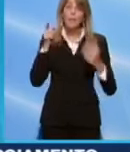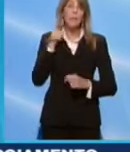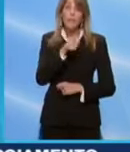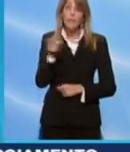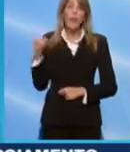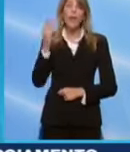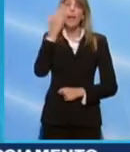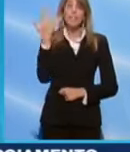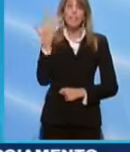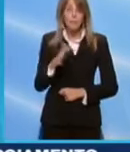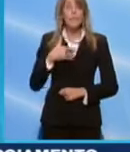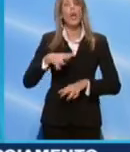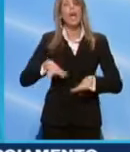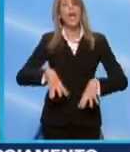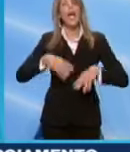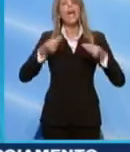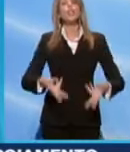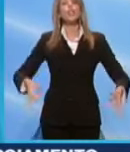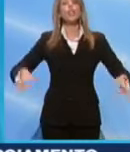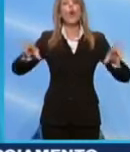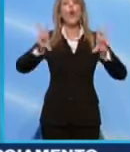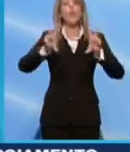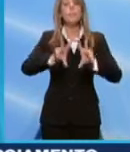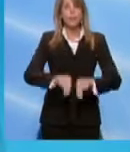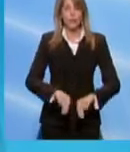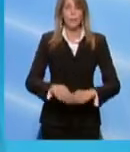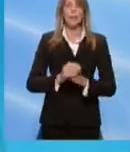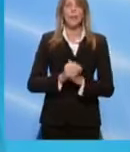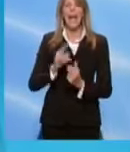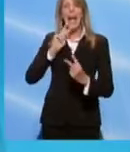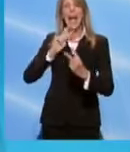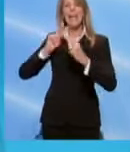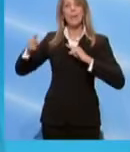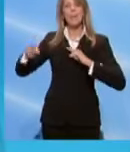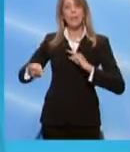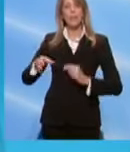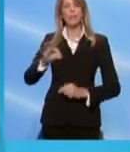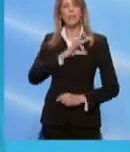ricominciamo tutti quanti da capo. Grazie. Ha replicato l'onorevole Butti di Fratelli d'Italia.